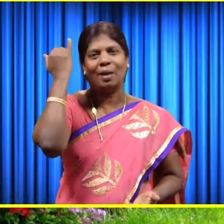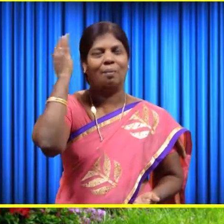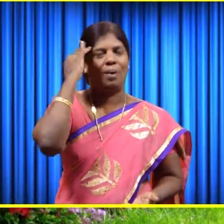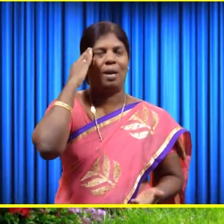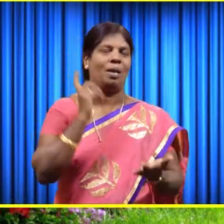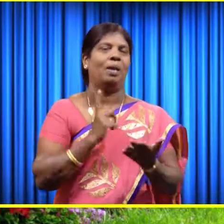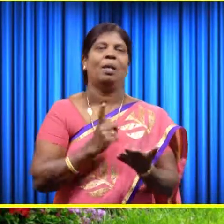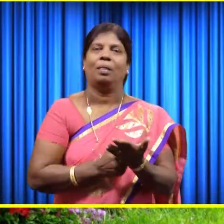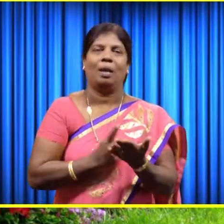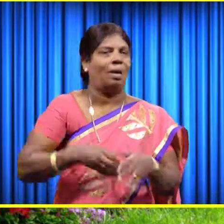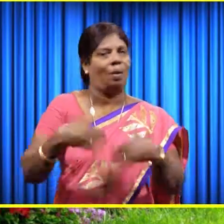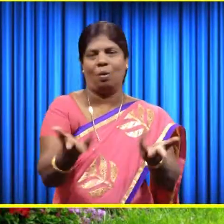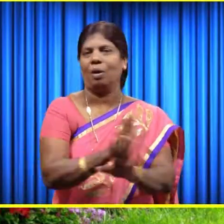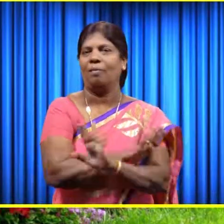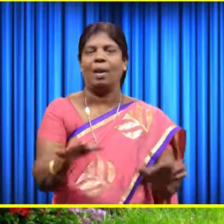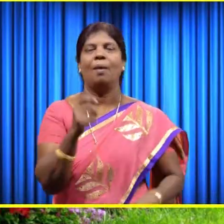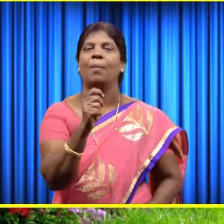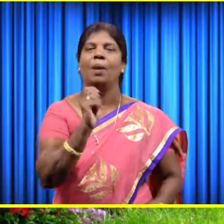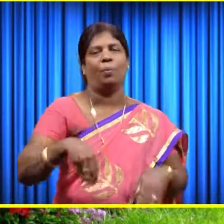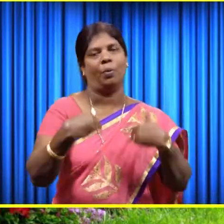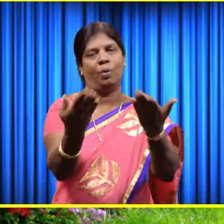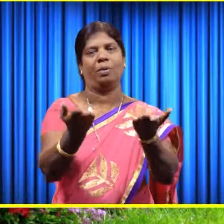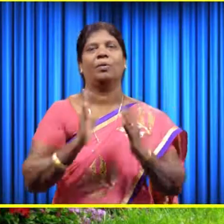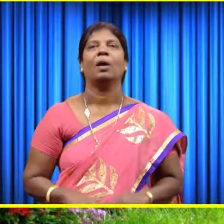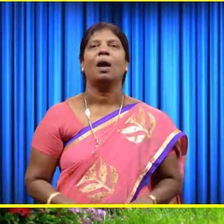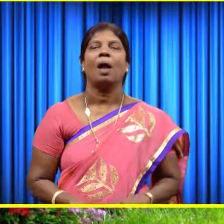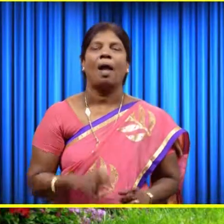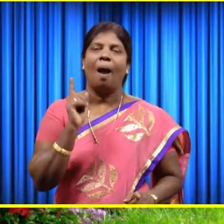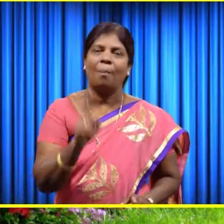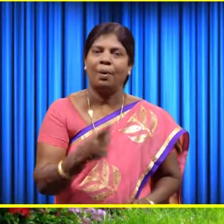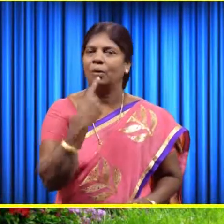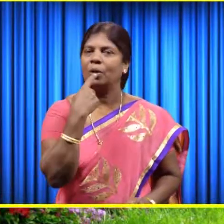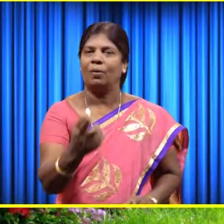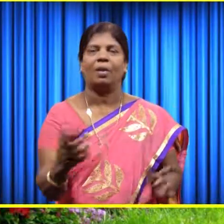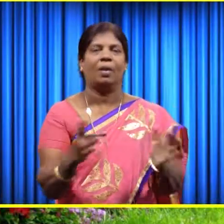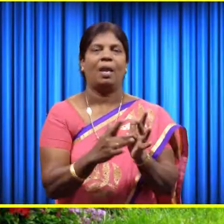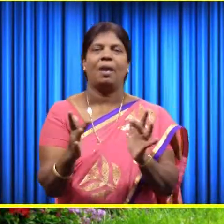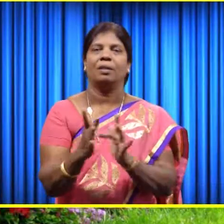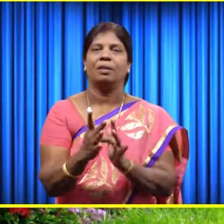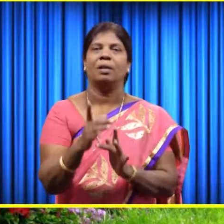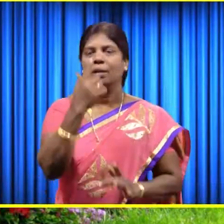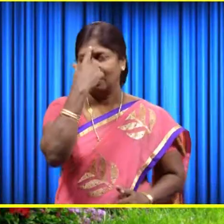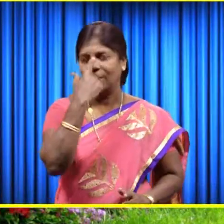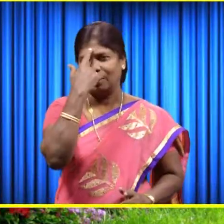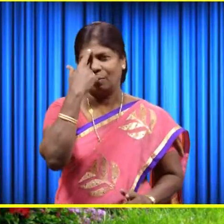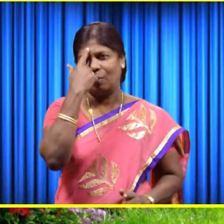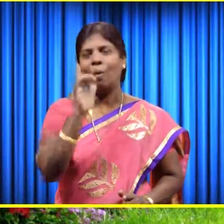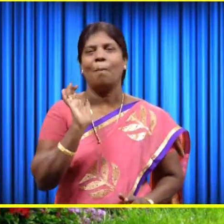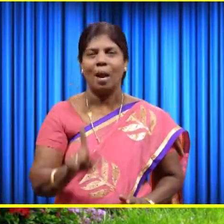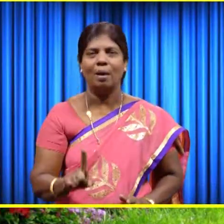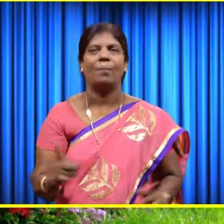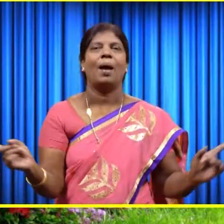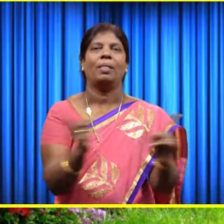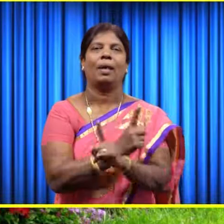நான் உன்னை மன்னித்து விட்டேன் என்பதுதான். அப்படி சொல்வதற்கு இயேசு கிறிஸ்துவுக்கு மாத்திரமே அதிகாரம்